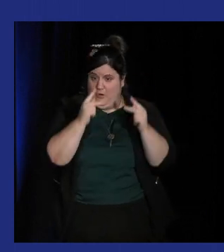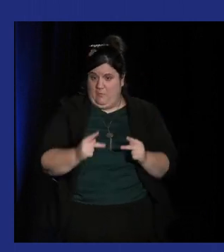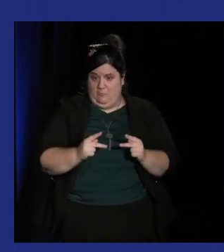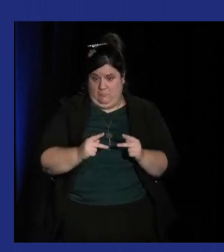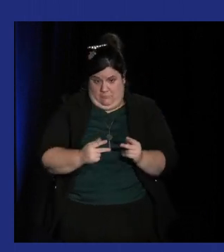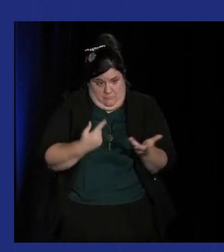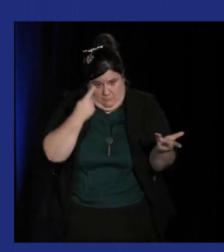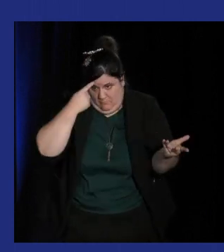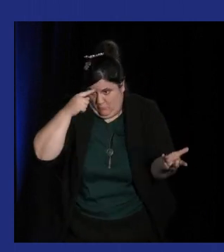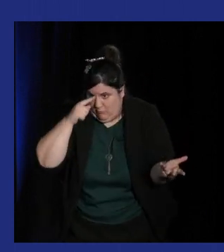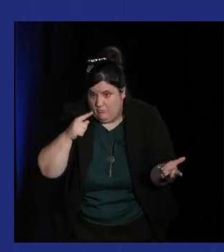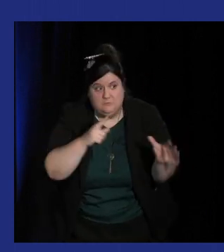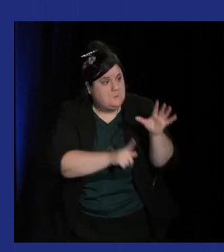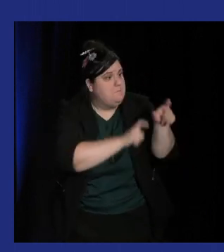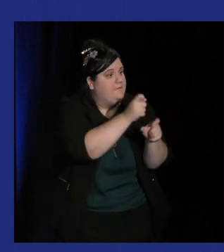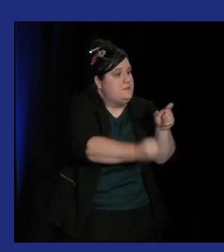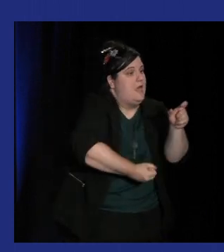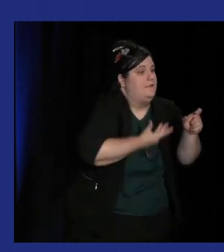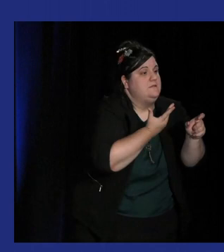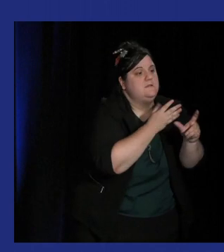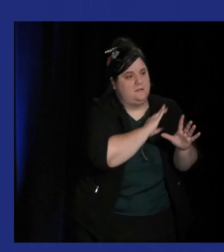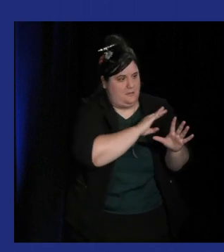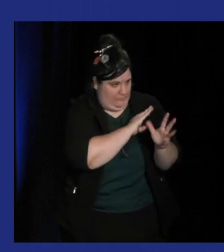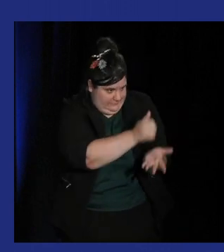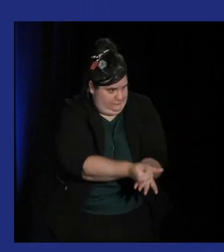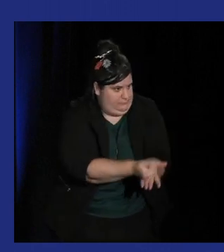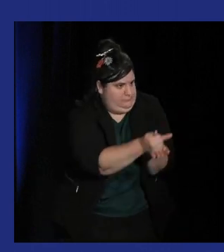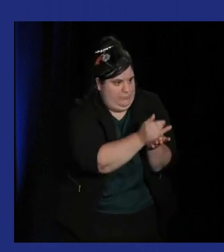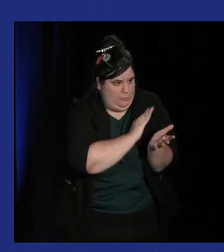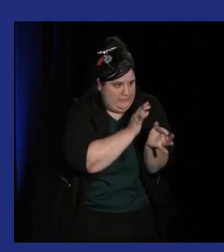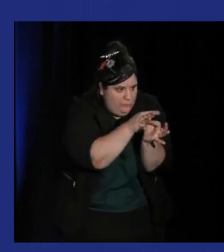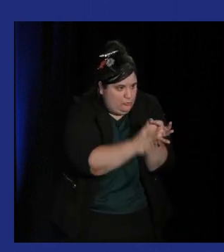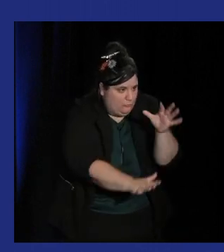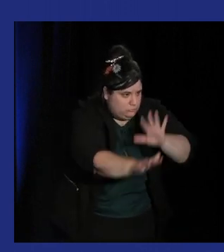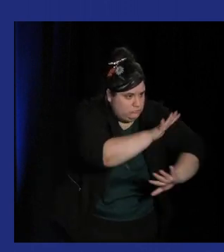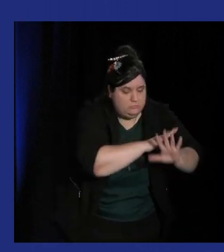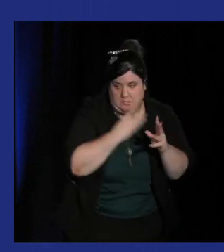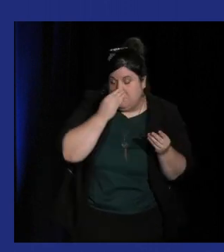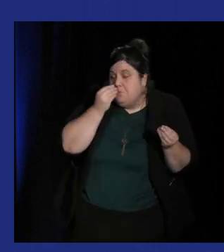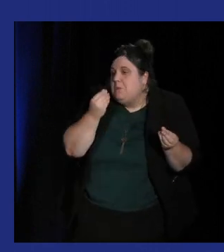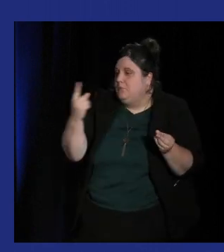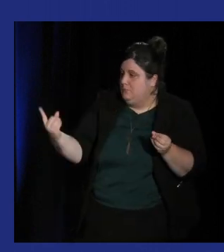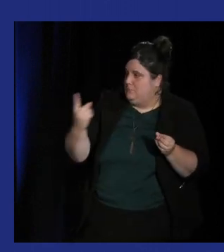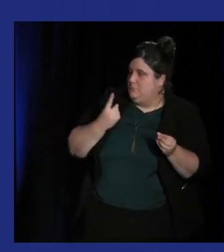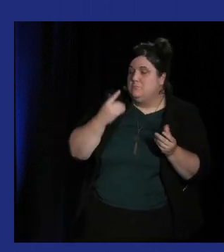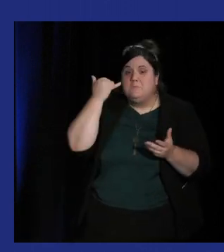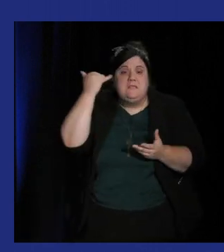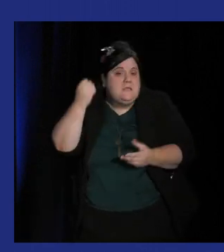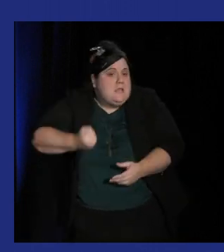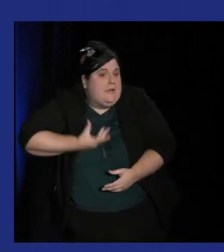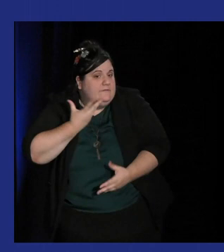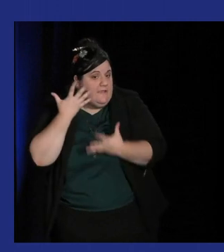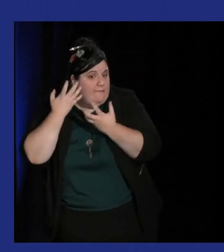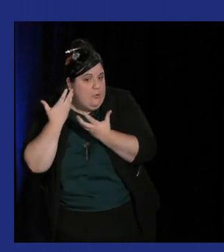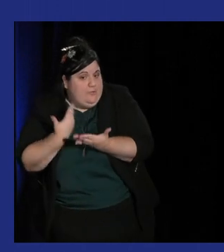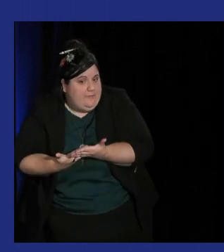donc j'imagine tu es donc voilà tu viendrais tu viendras avec un problème précis ou une idée artistique et on pourra en discuter voir ce qu'il